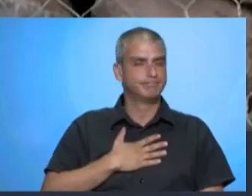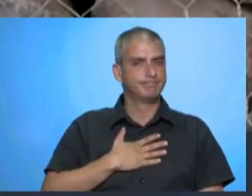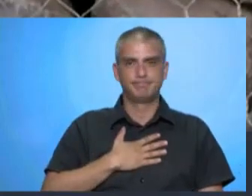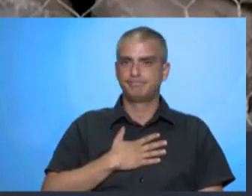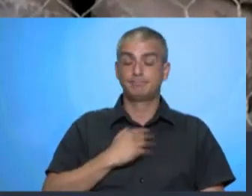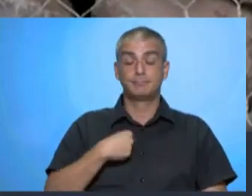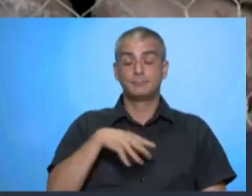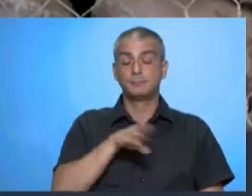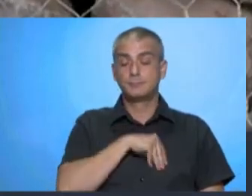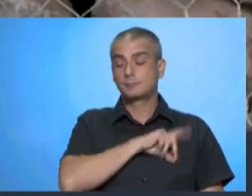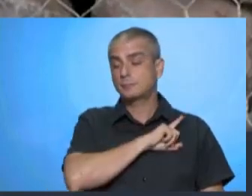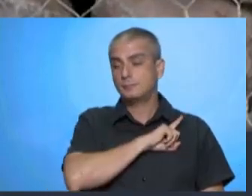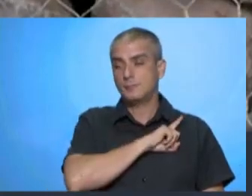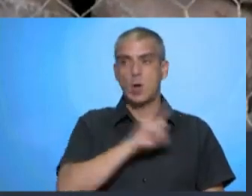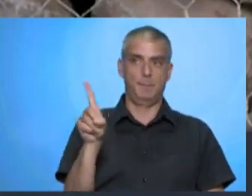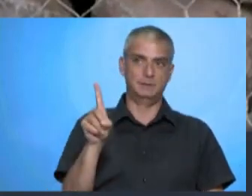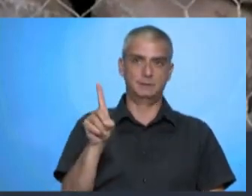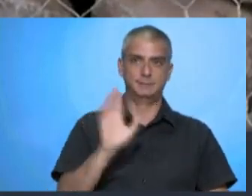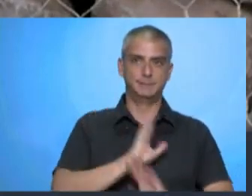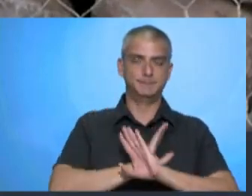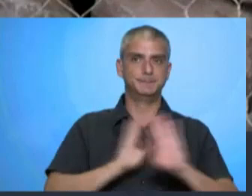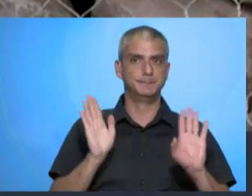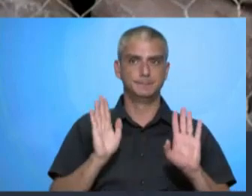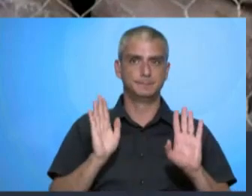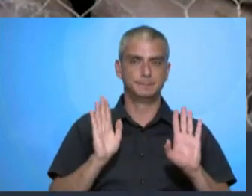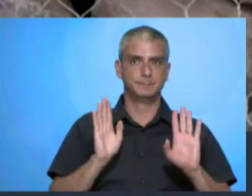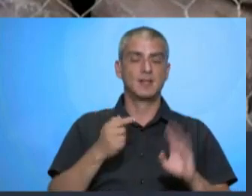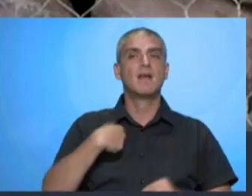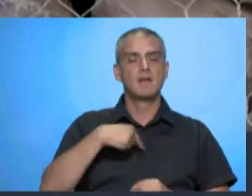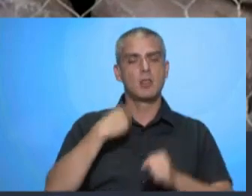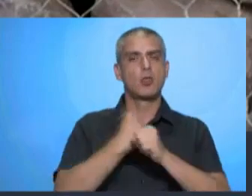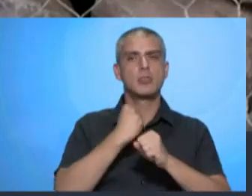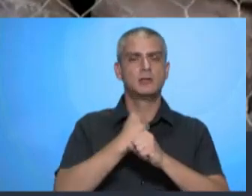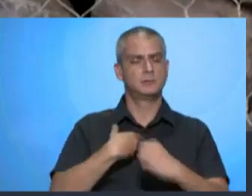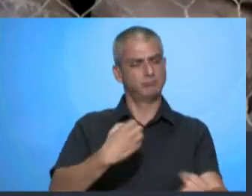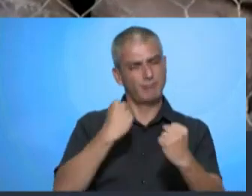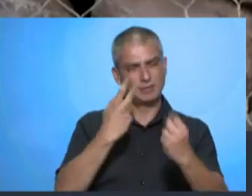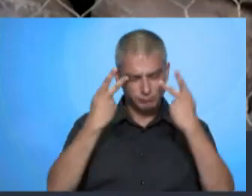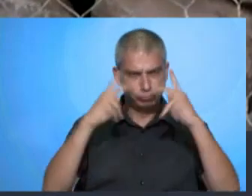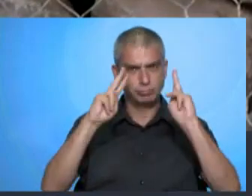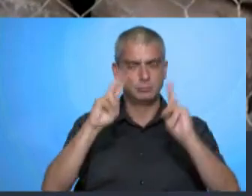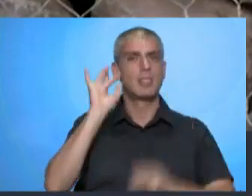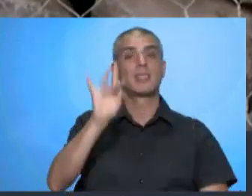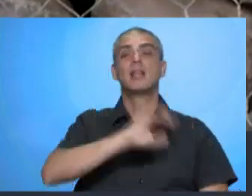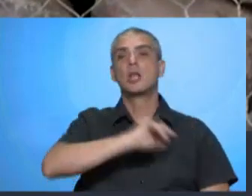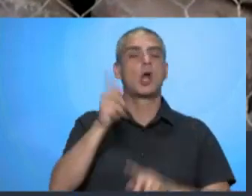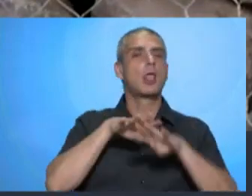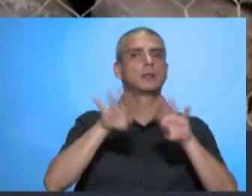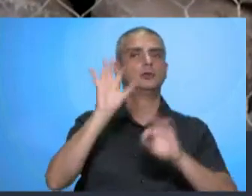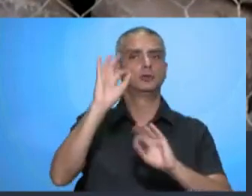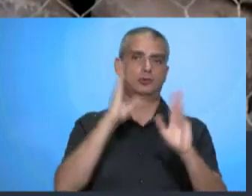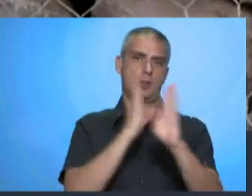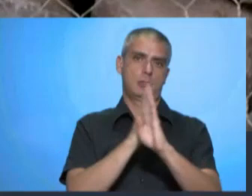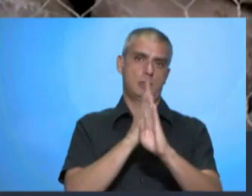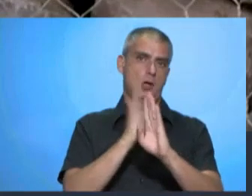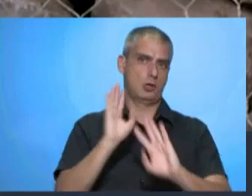דבר בלתי מתקבל על הדעת, ואנחנו נפעל בעוצמה נגד כל תשתית טרור